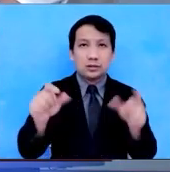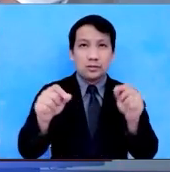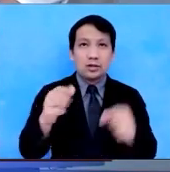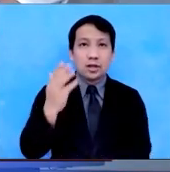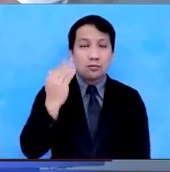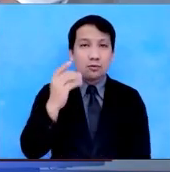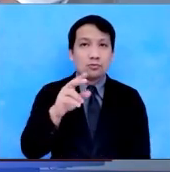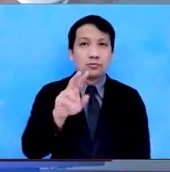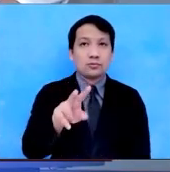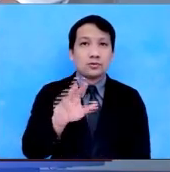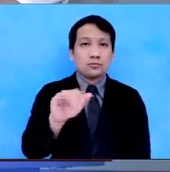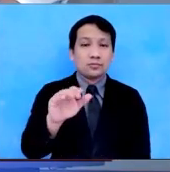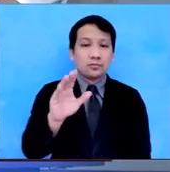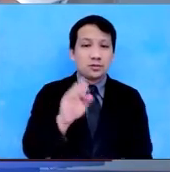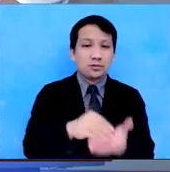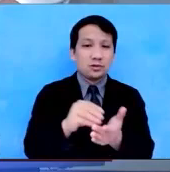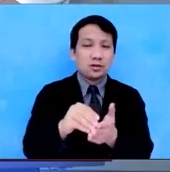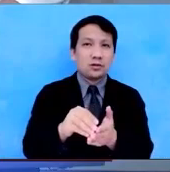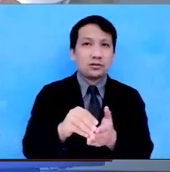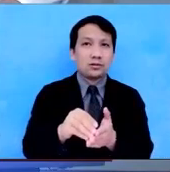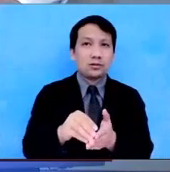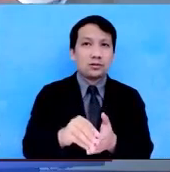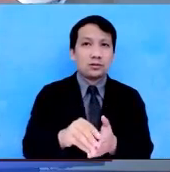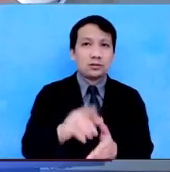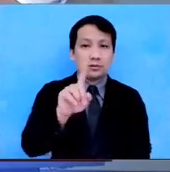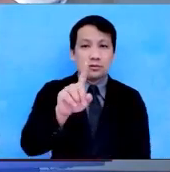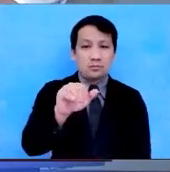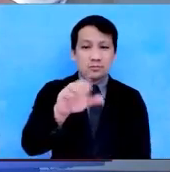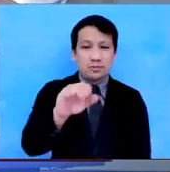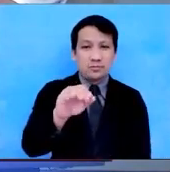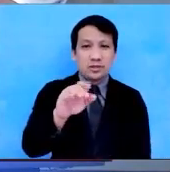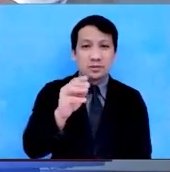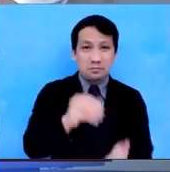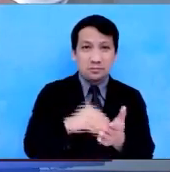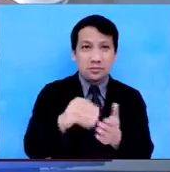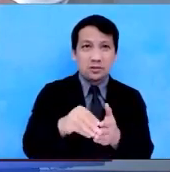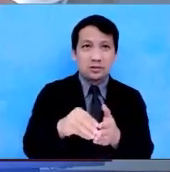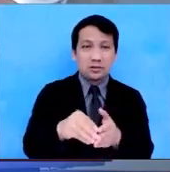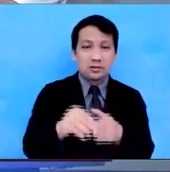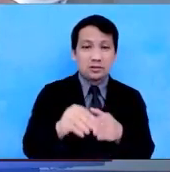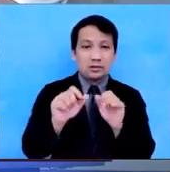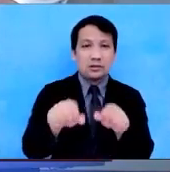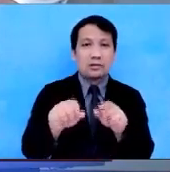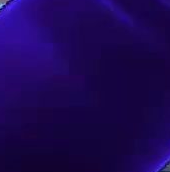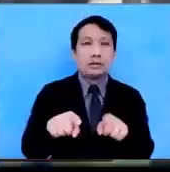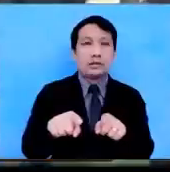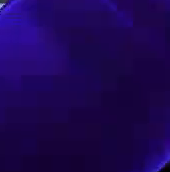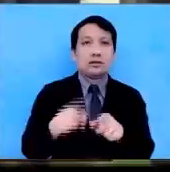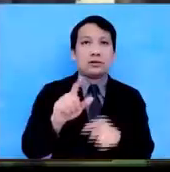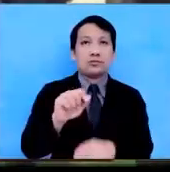sa 15 million pesos, 15, ang halaga na ipinasubastang tuna.